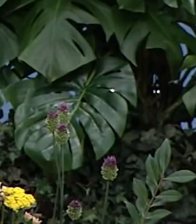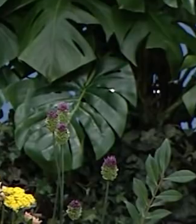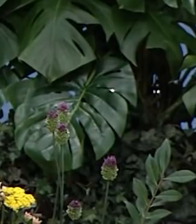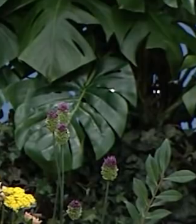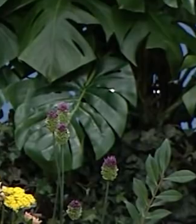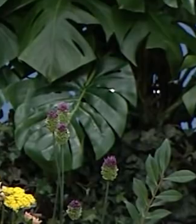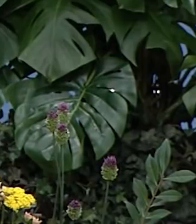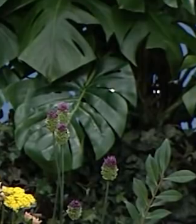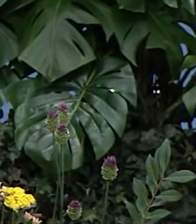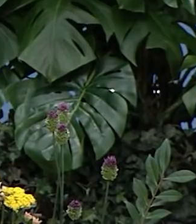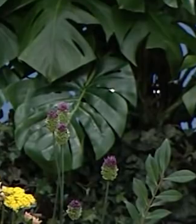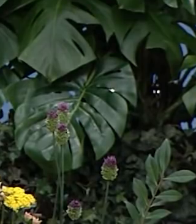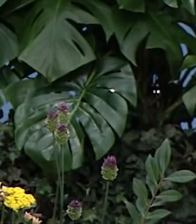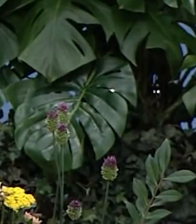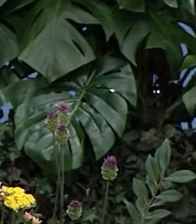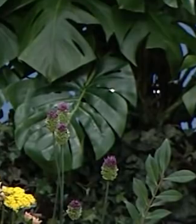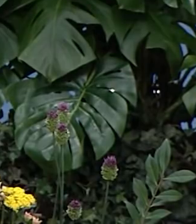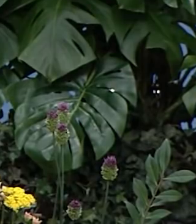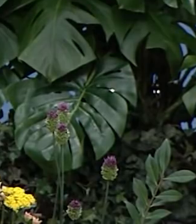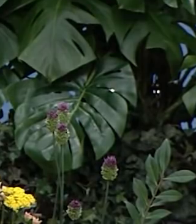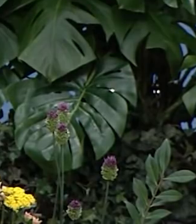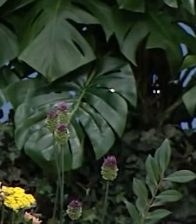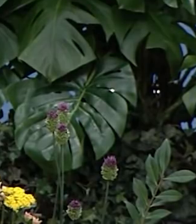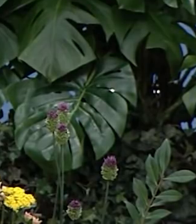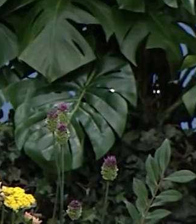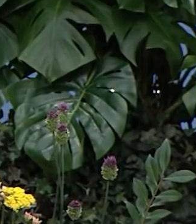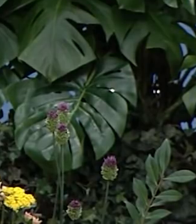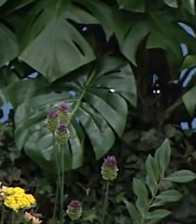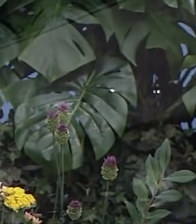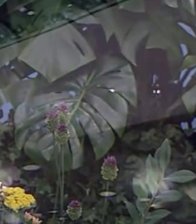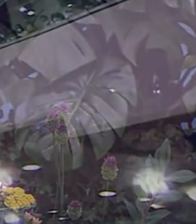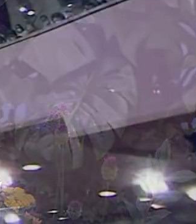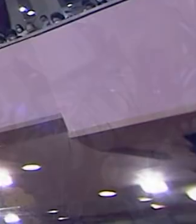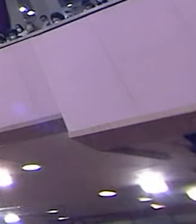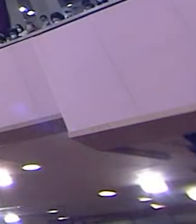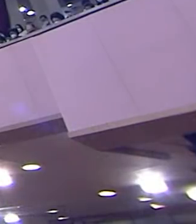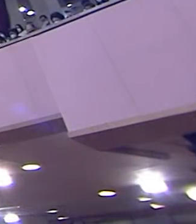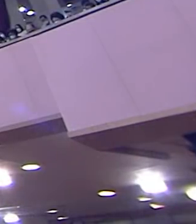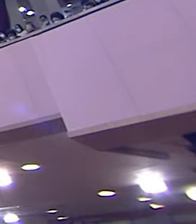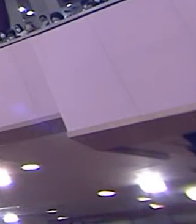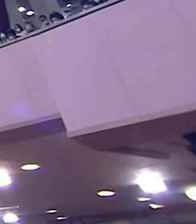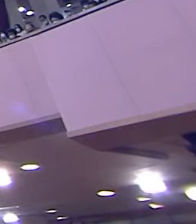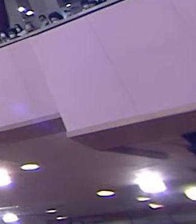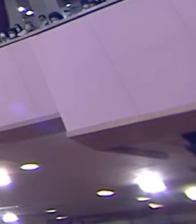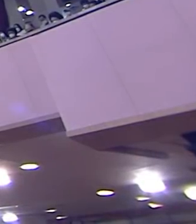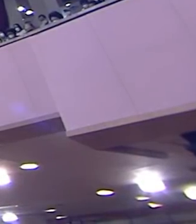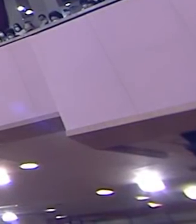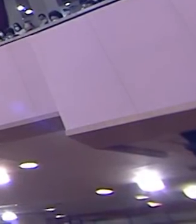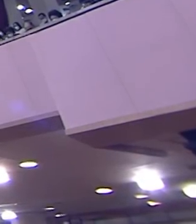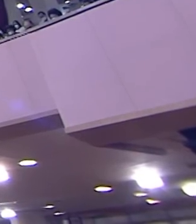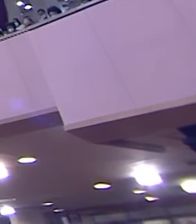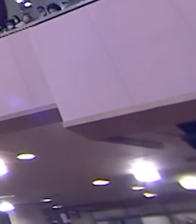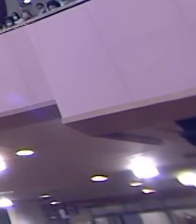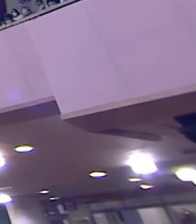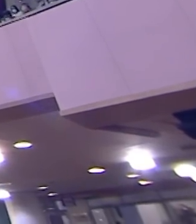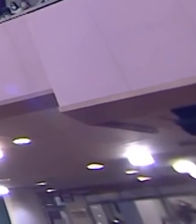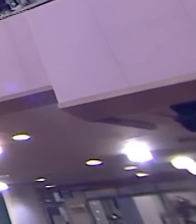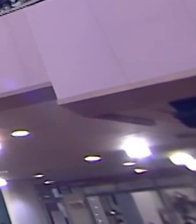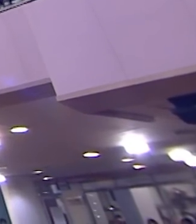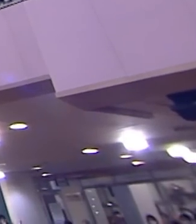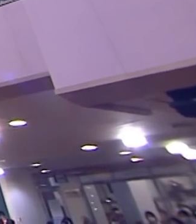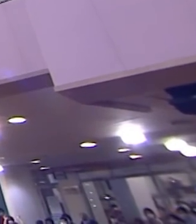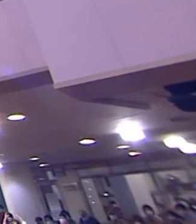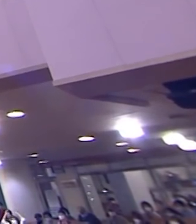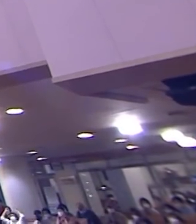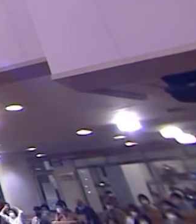성령이여, 함께하시고 역사하시고 인도하시고 주관하여 주옵소서. 할렐루야, 할렐루야, 할렐루야,